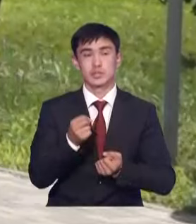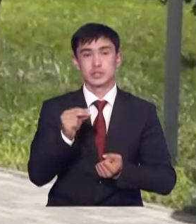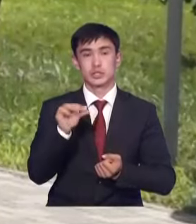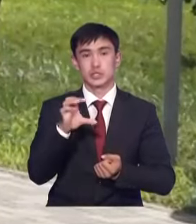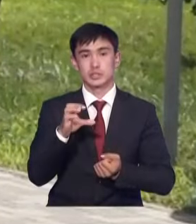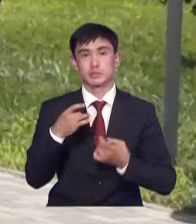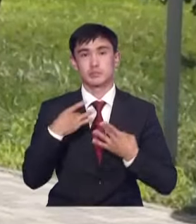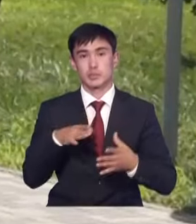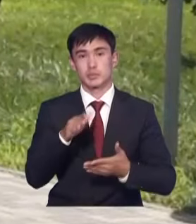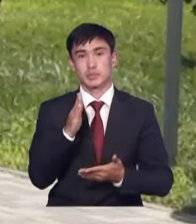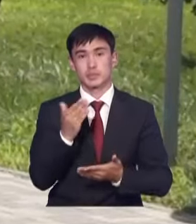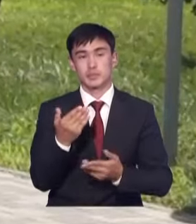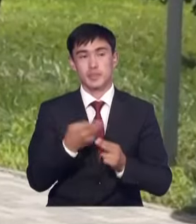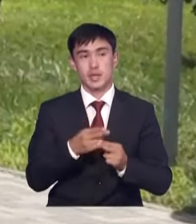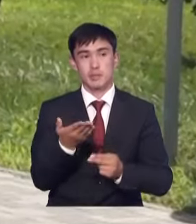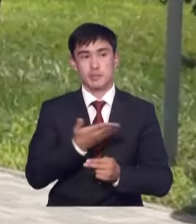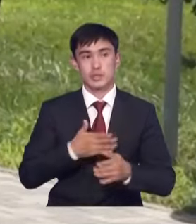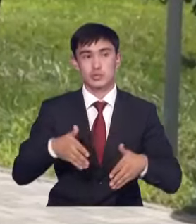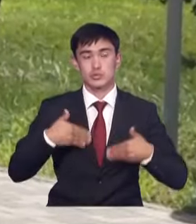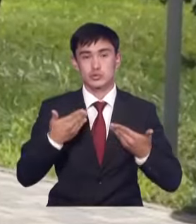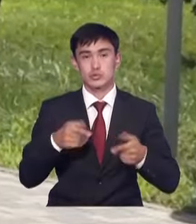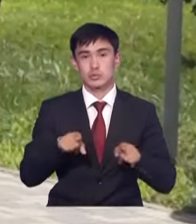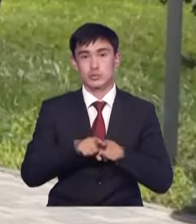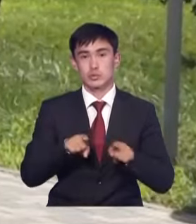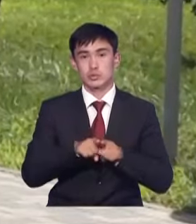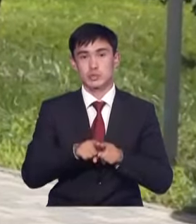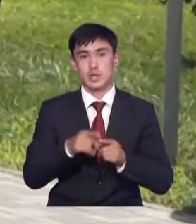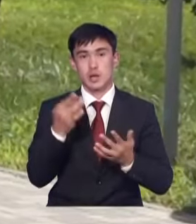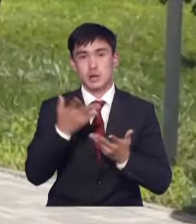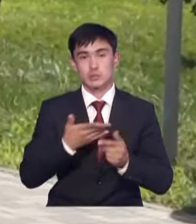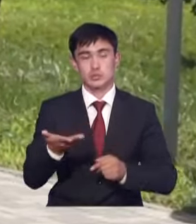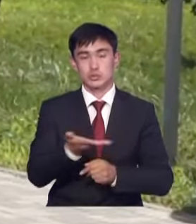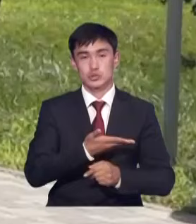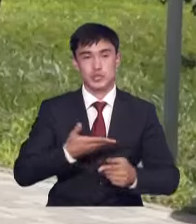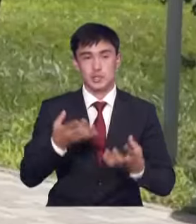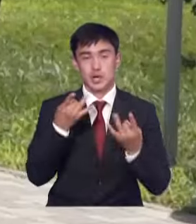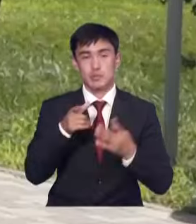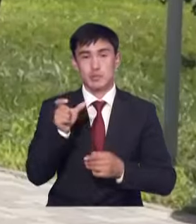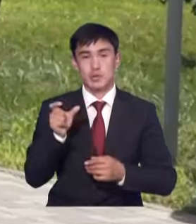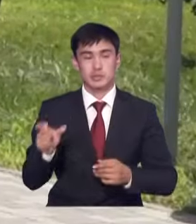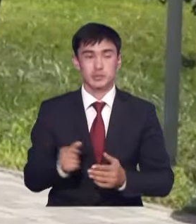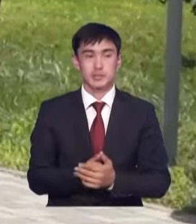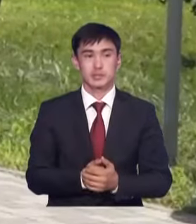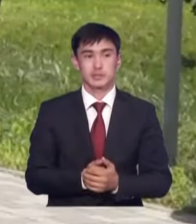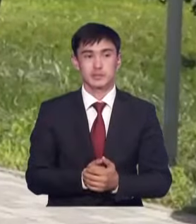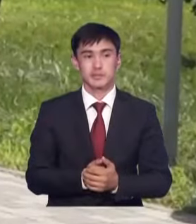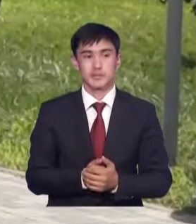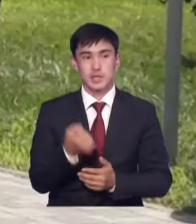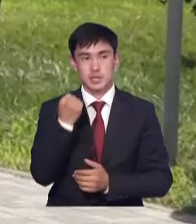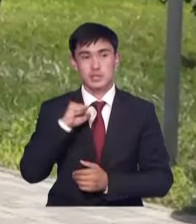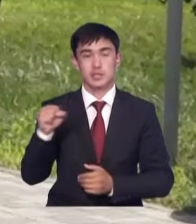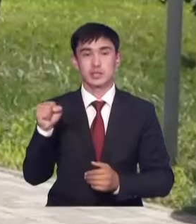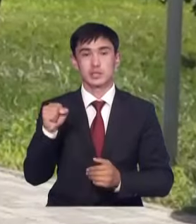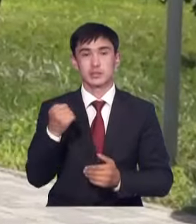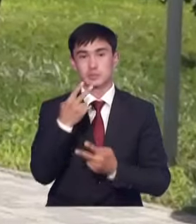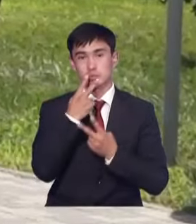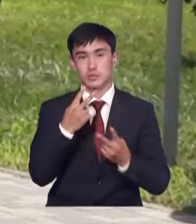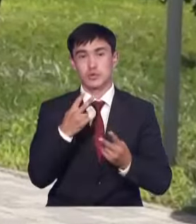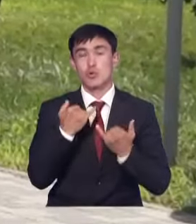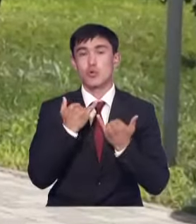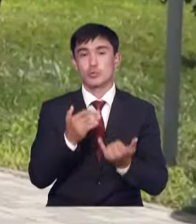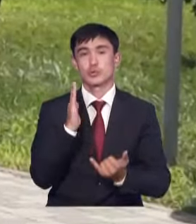мамандарының мерекесі болып табылады. Ал менің ұсынысым осындай арамызда жүрген қарапайым азаматтардың ерлігін ескеру, оларға